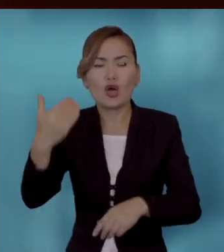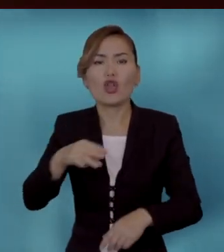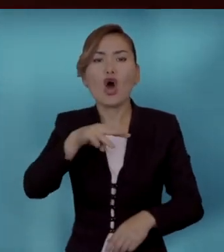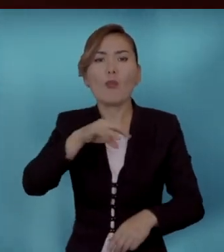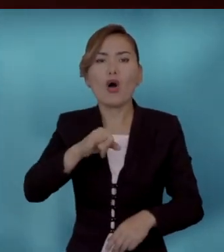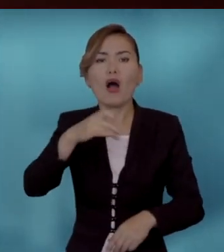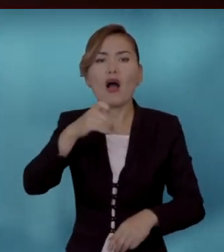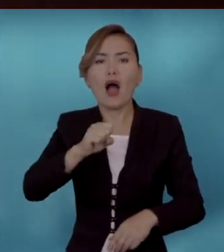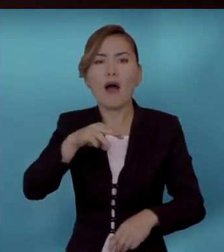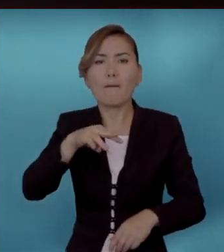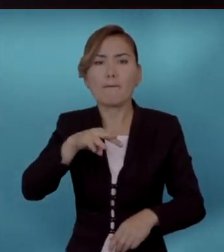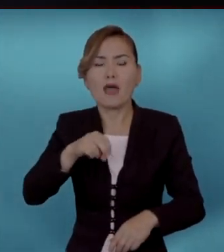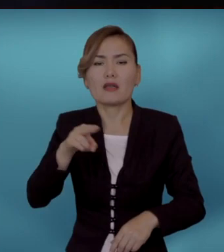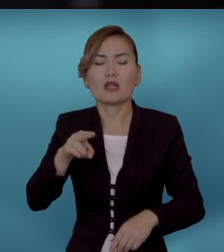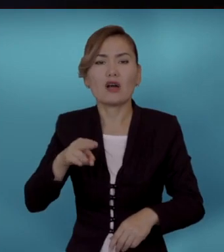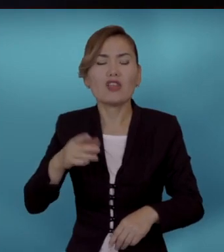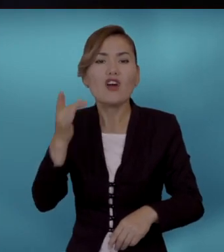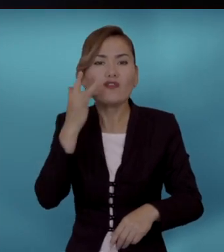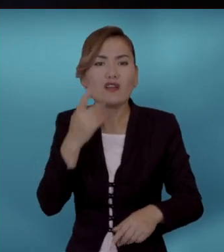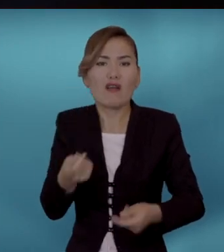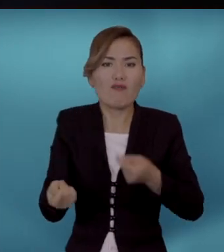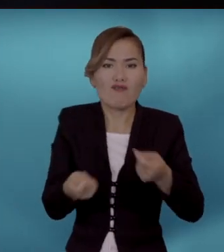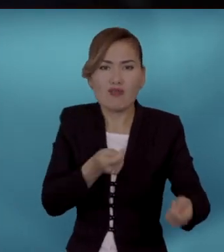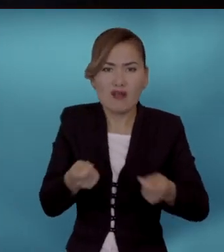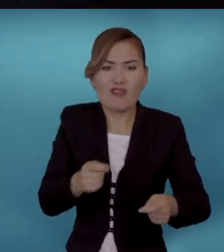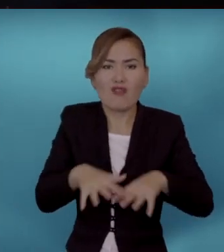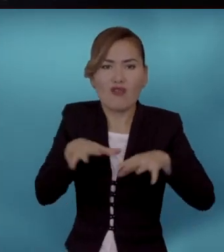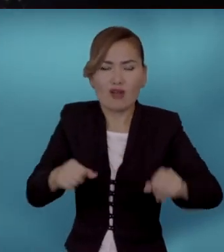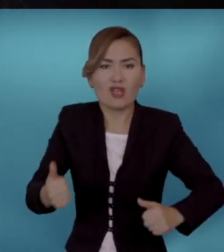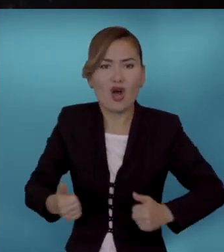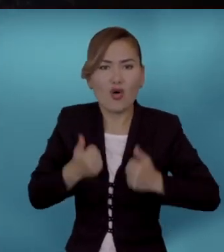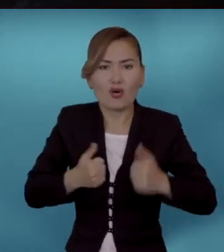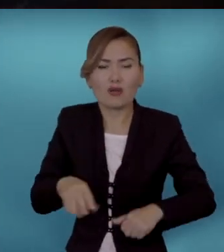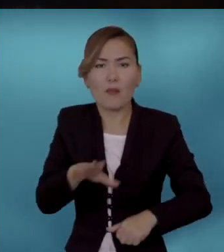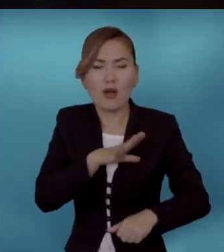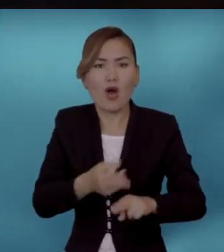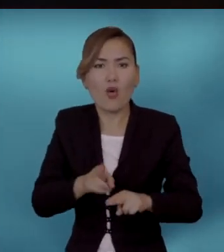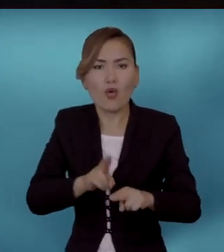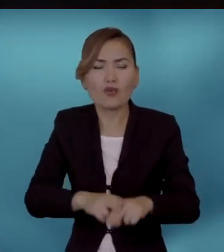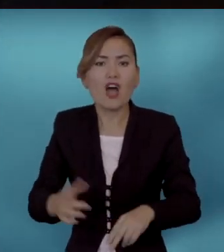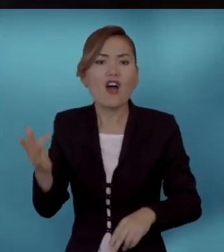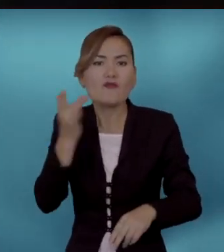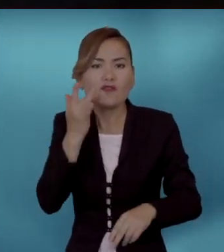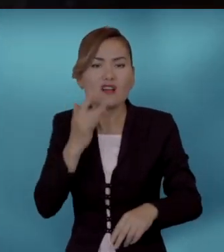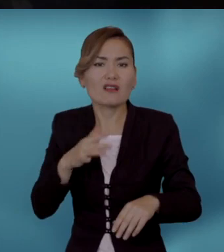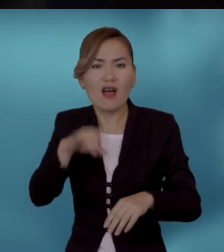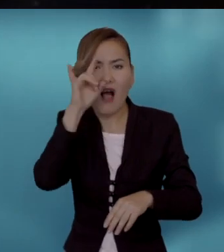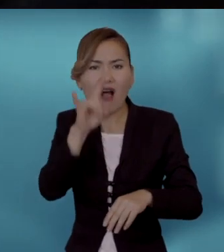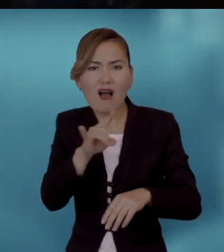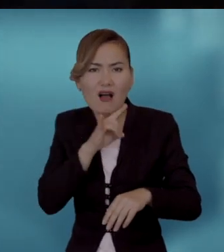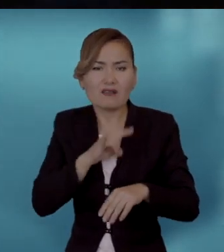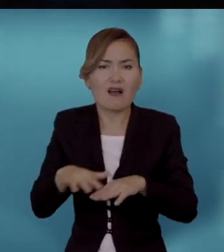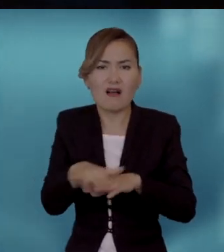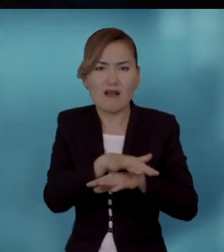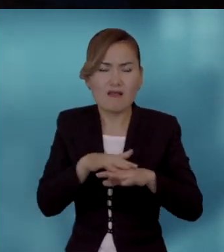қарамастан, Шайбанилер тайпасы Шығыс Дешті Қыпшақ даласын жаулап алу жолында көшпелі қазақтармен үнемі қақтығыстар жүргізіп